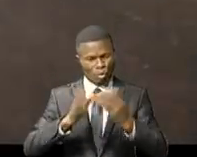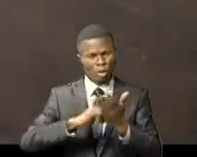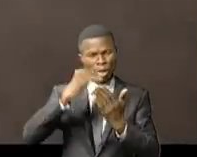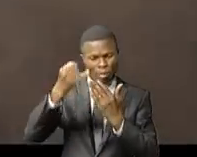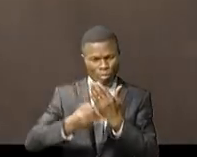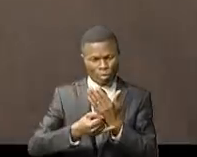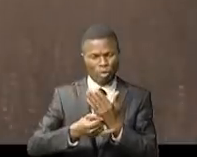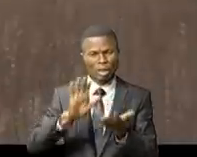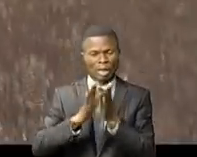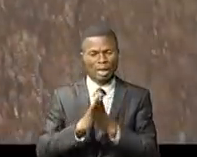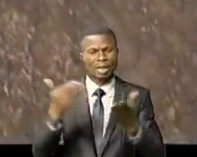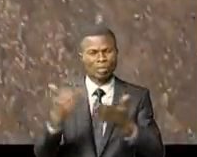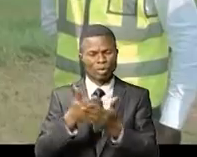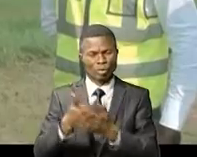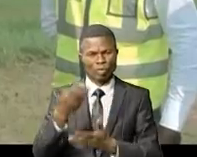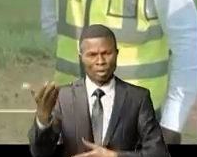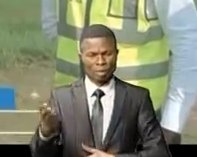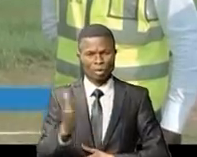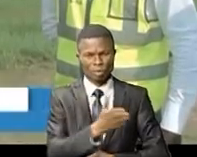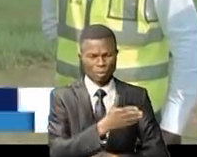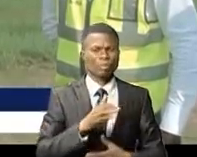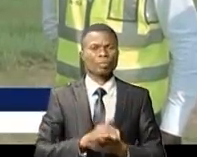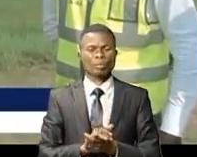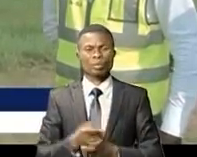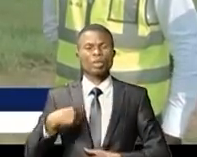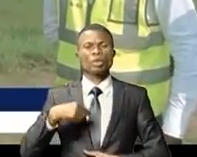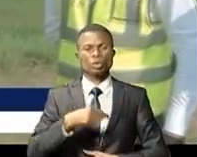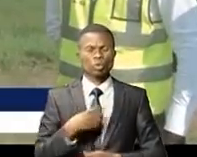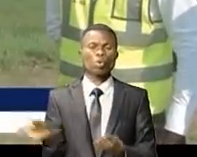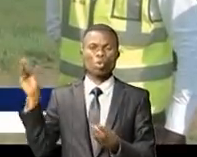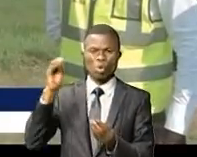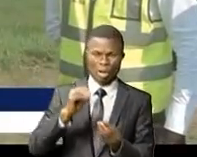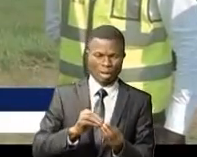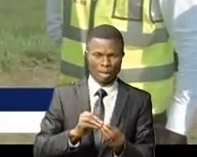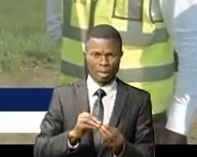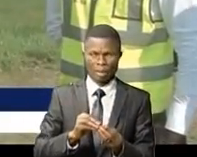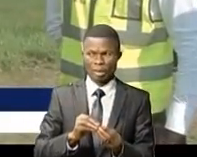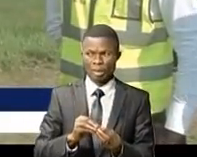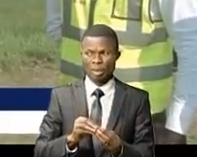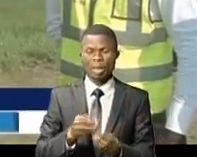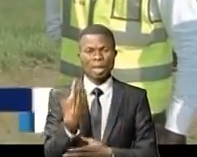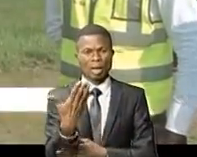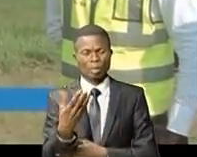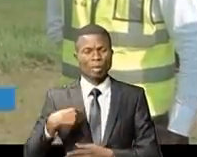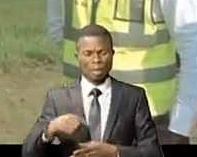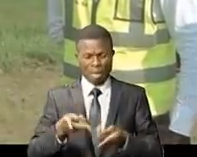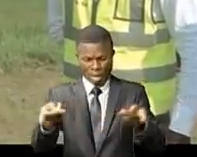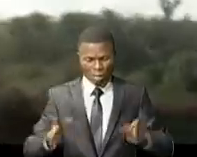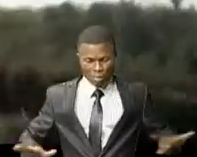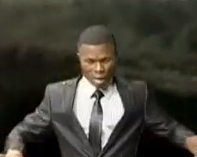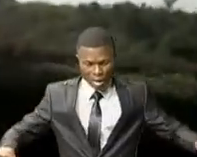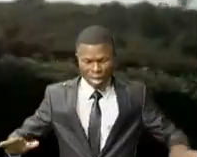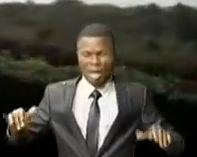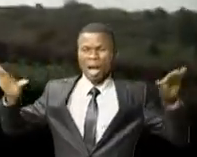auront une nouvelle configuration. Nous allons ajouter notre empreinte pour la piste, le tarmac.